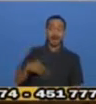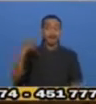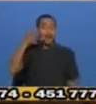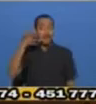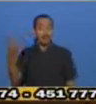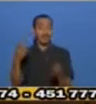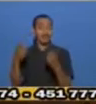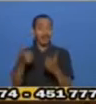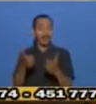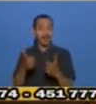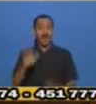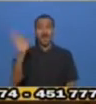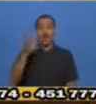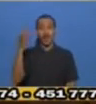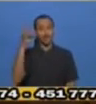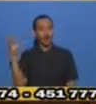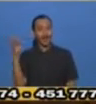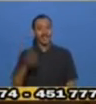ya. Halo, selamat sore.